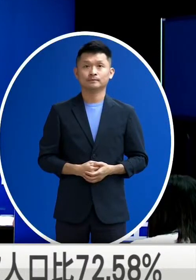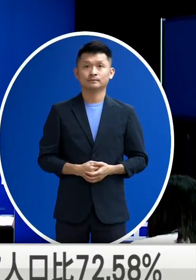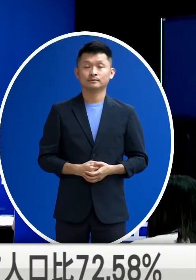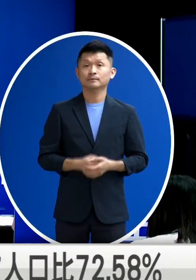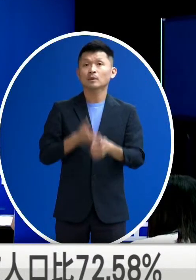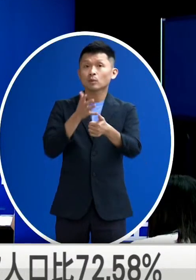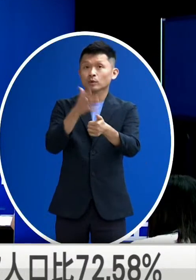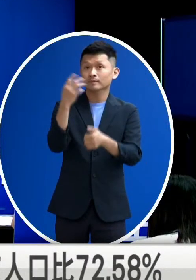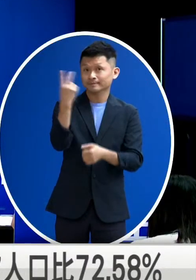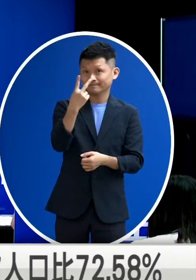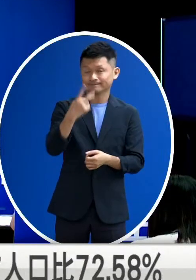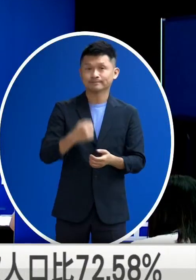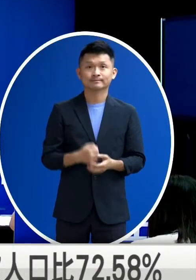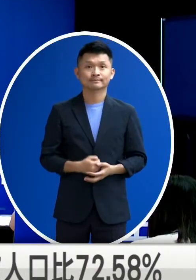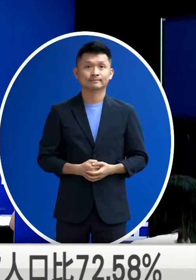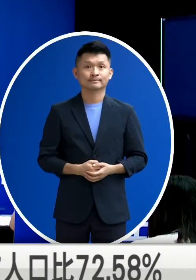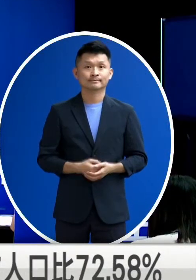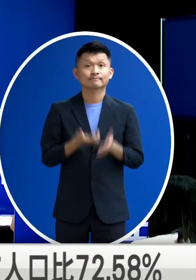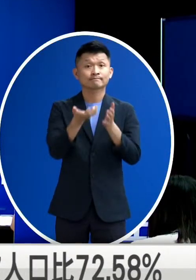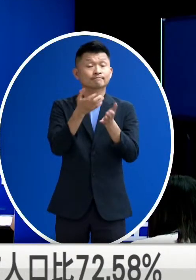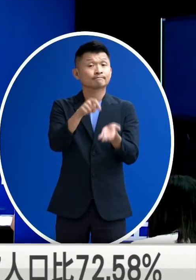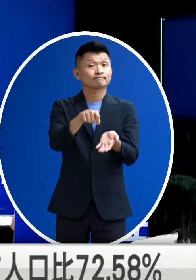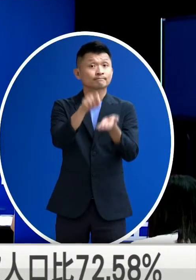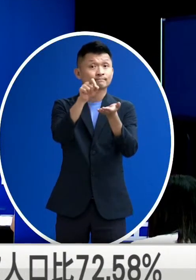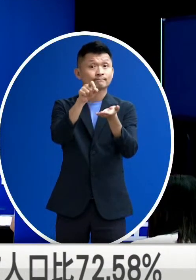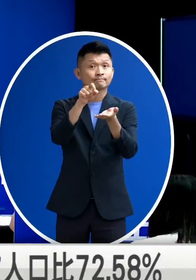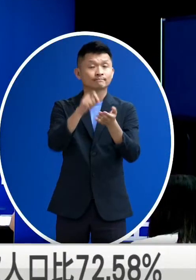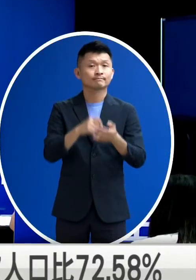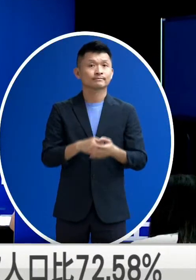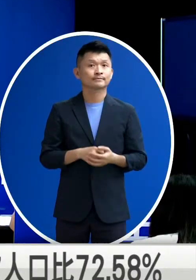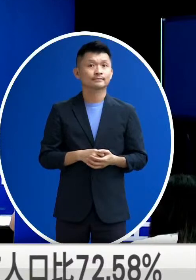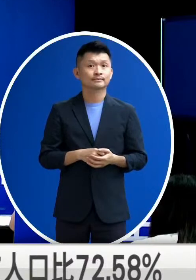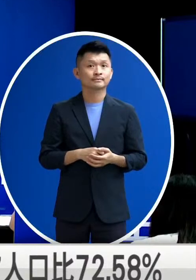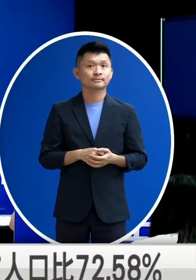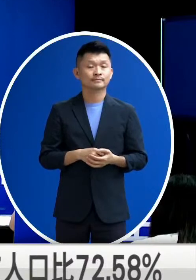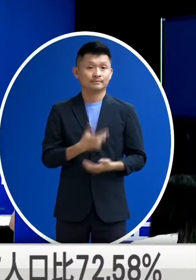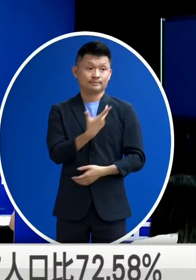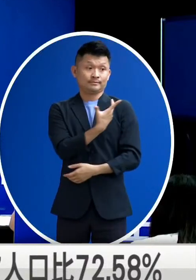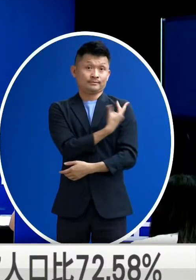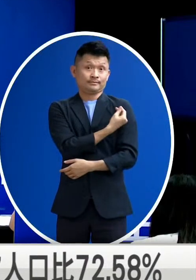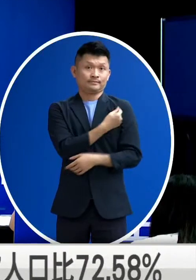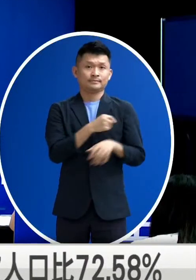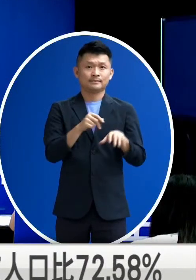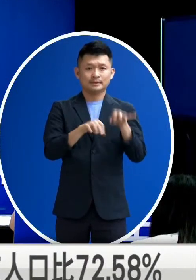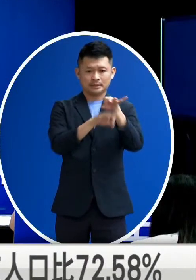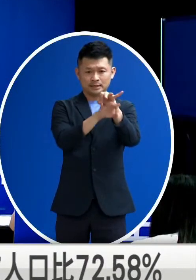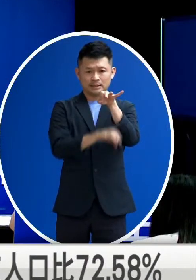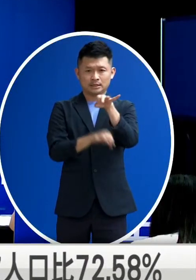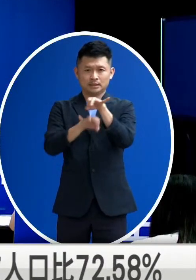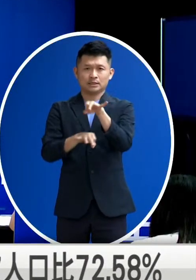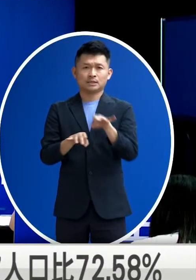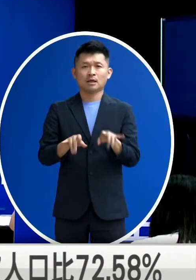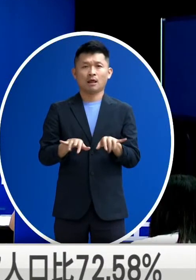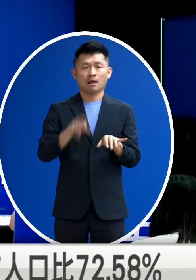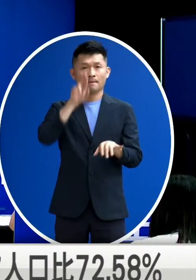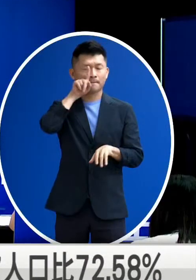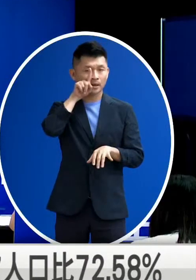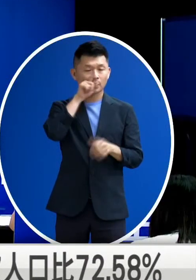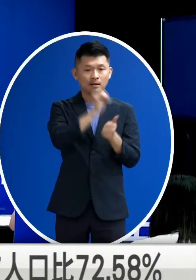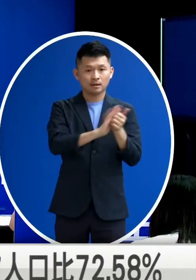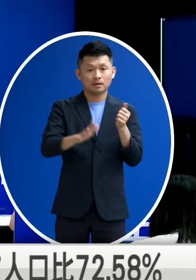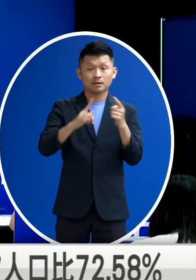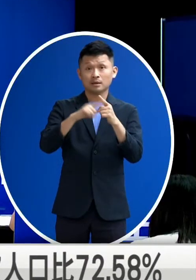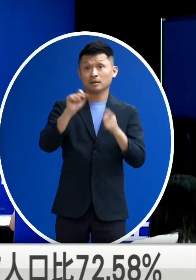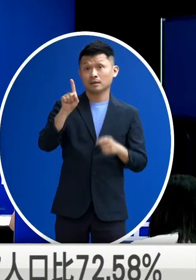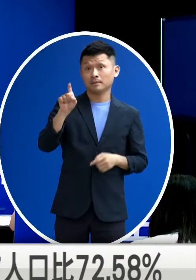康复两题问题想请教，就是刚才提到说，就是被打疫苗的资料被误登，大概影响了110人。那